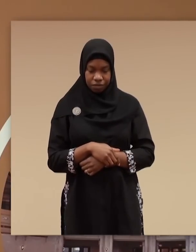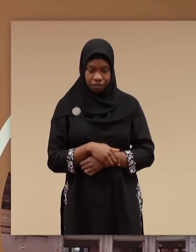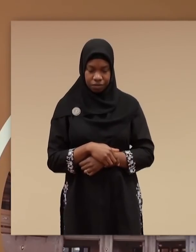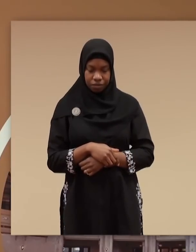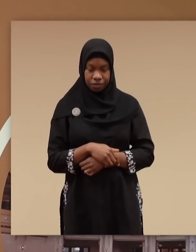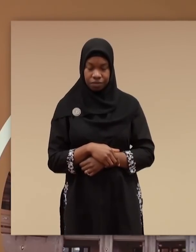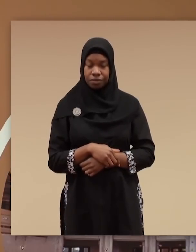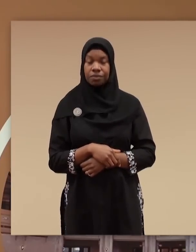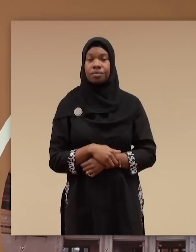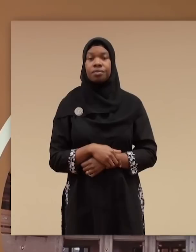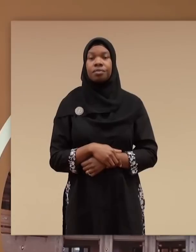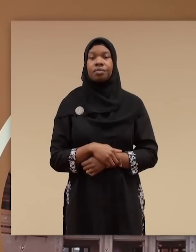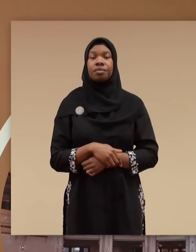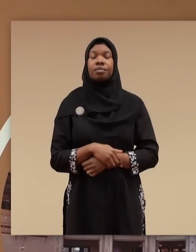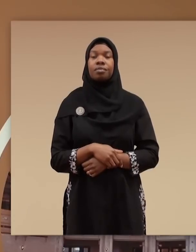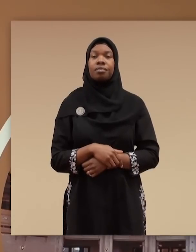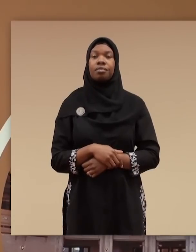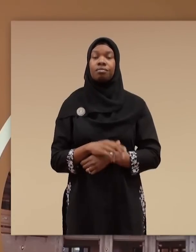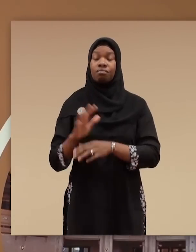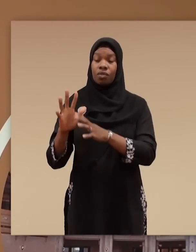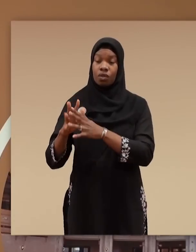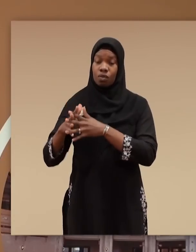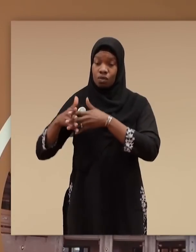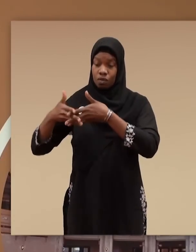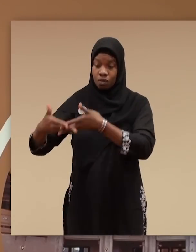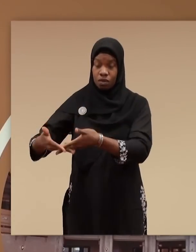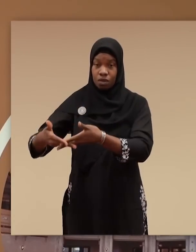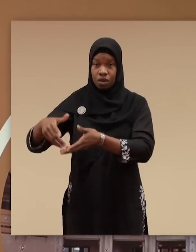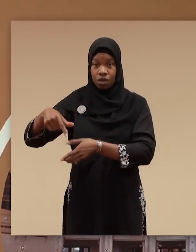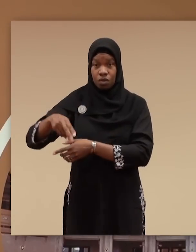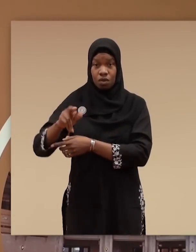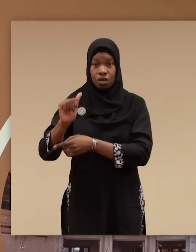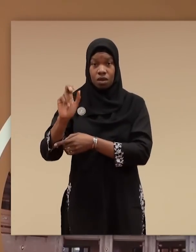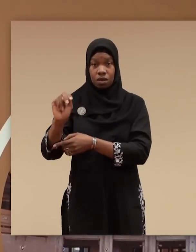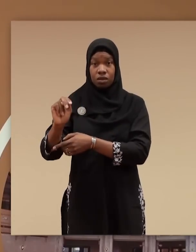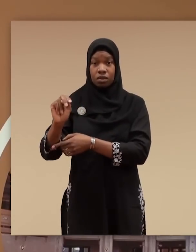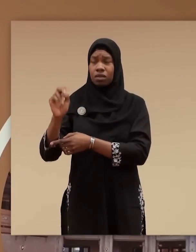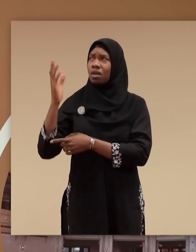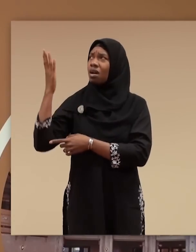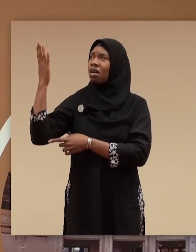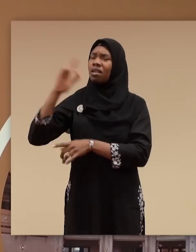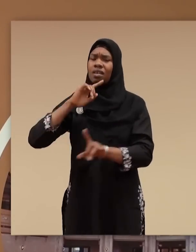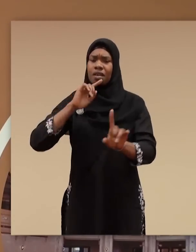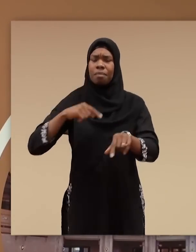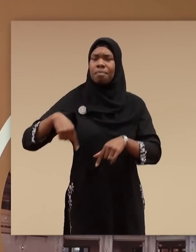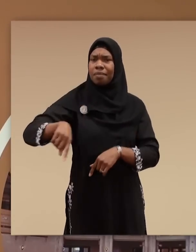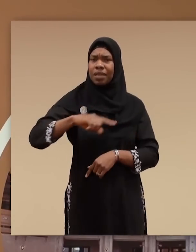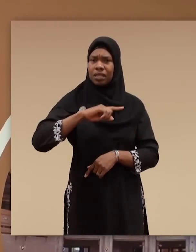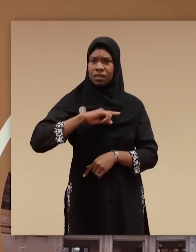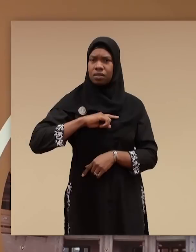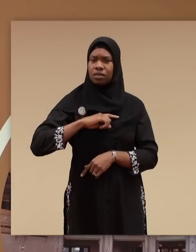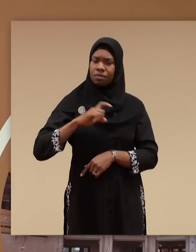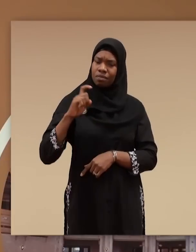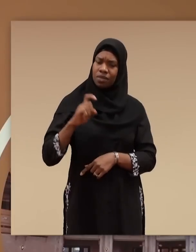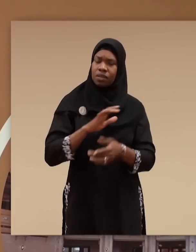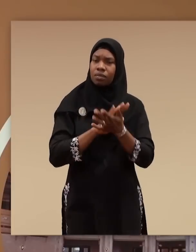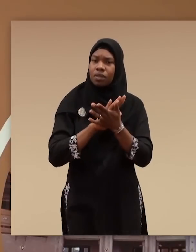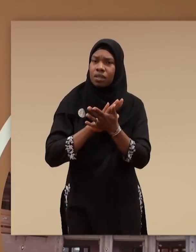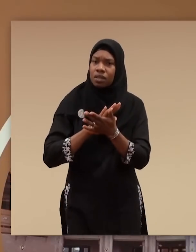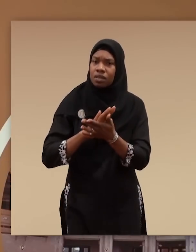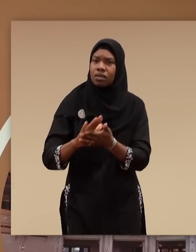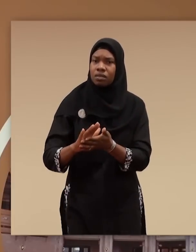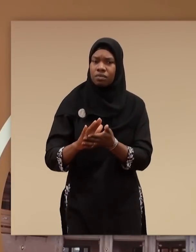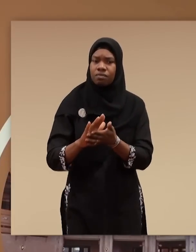حَوْلِكَ. In the Quran, Allah subhanahu wa ta'ala commands us to be kind and gentle across the board.